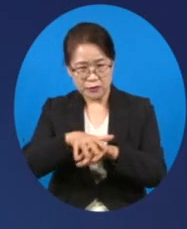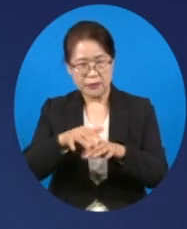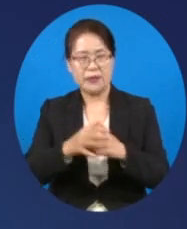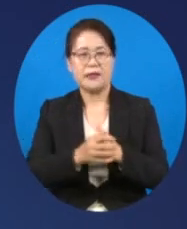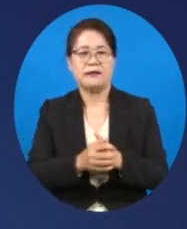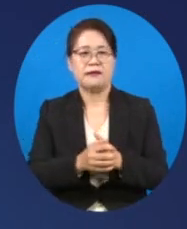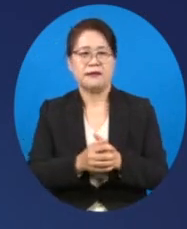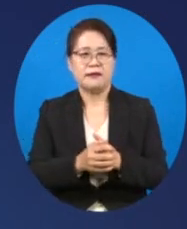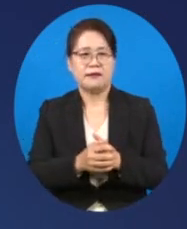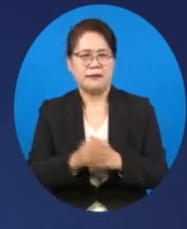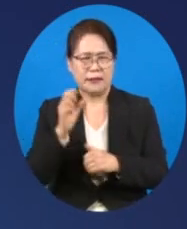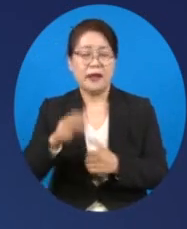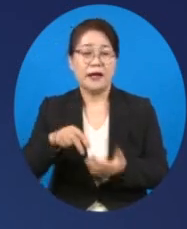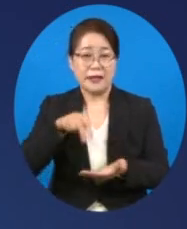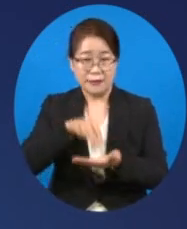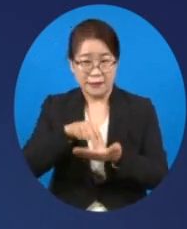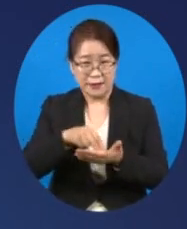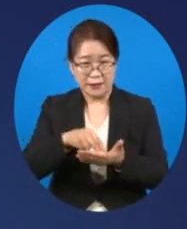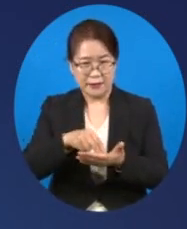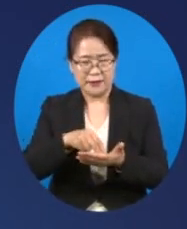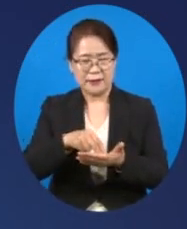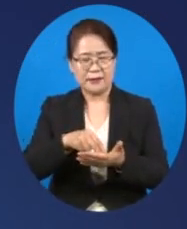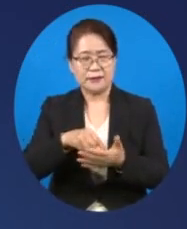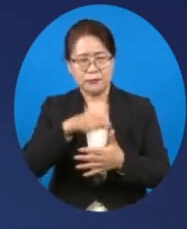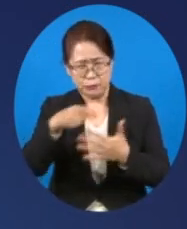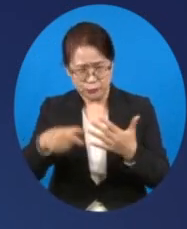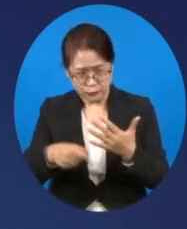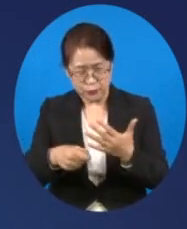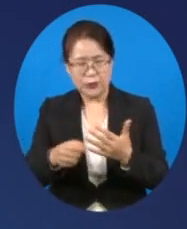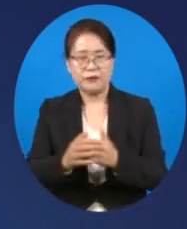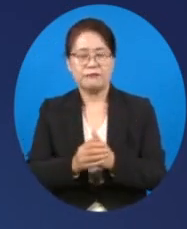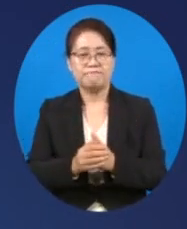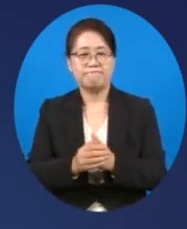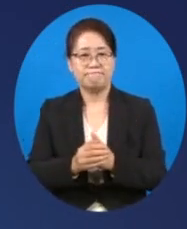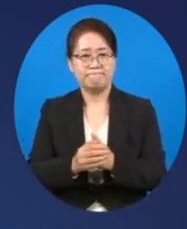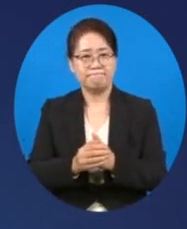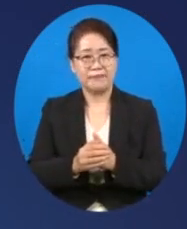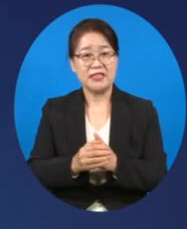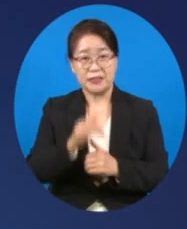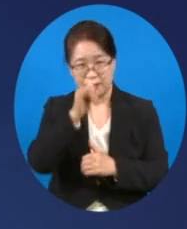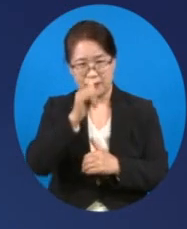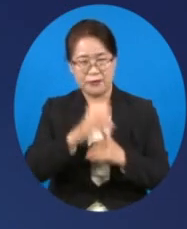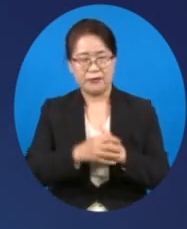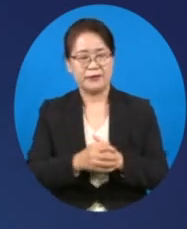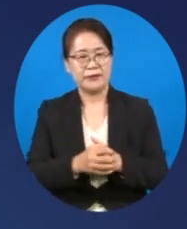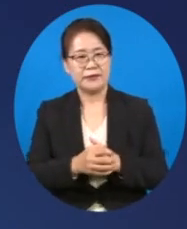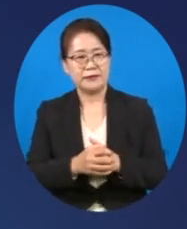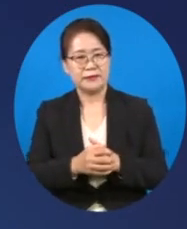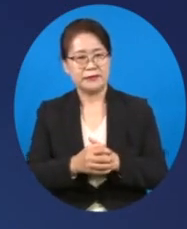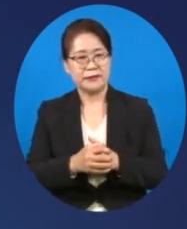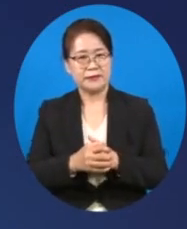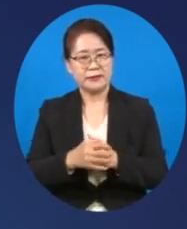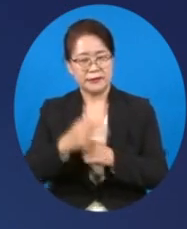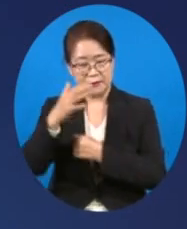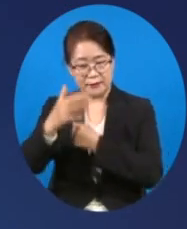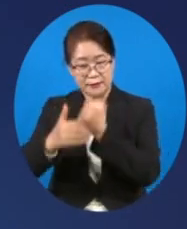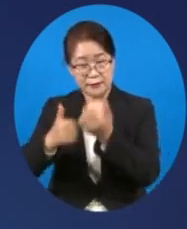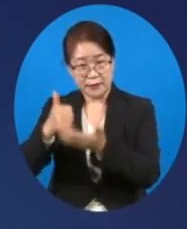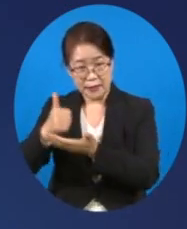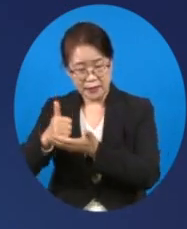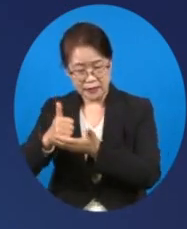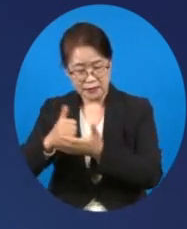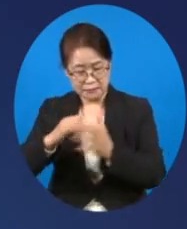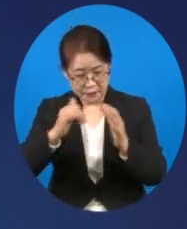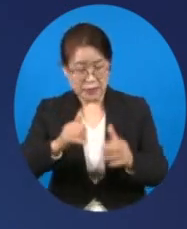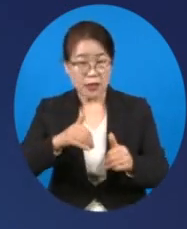스탠드 펌 집회 했잖아요 바로 그 말이에요 하나님은이 세상에 보냄을 받고이